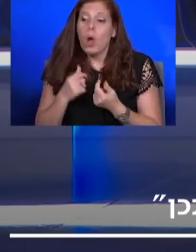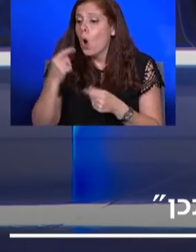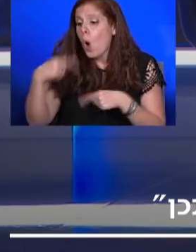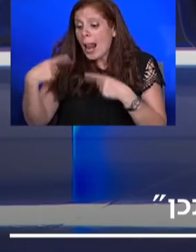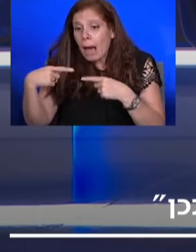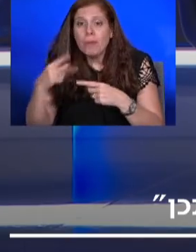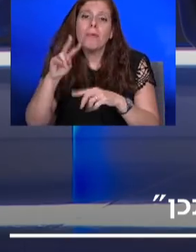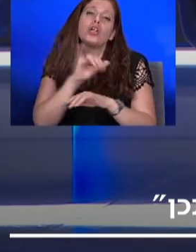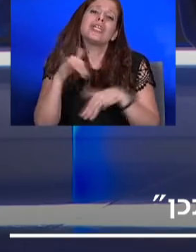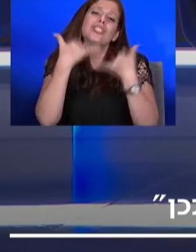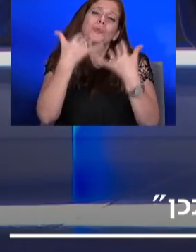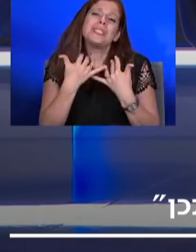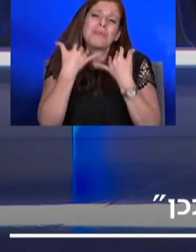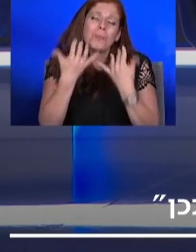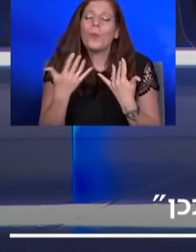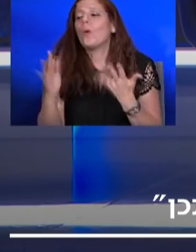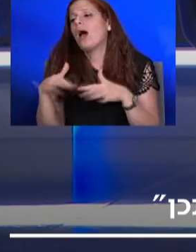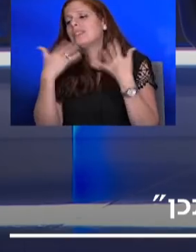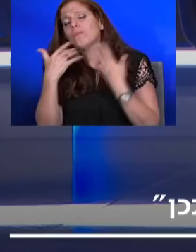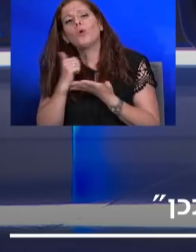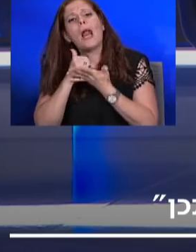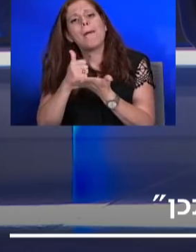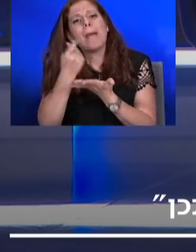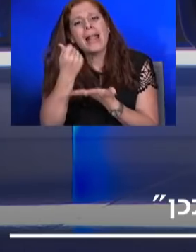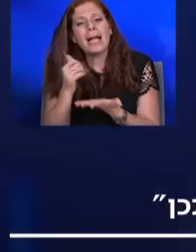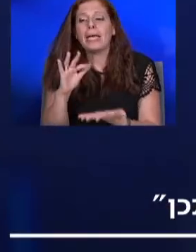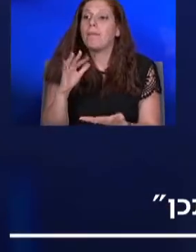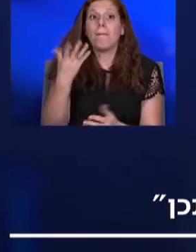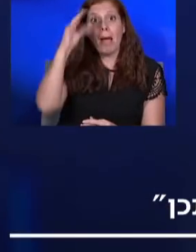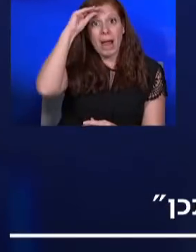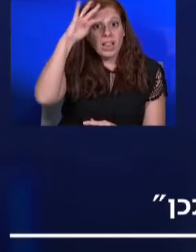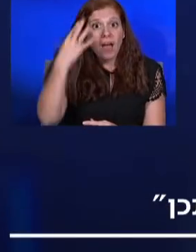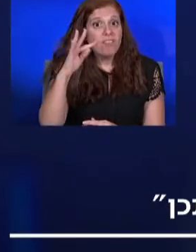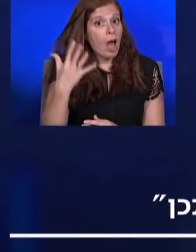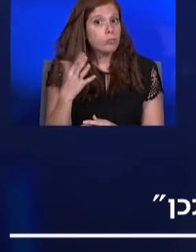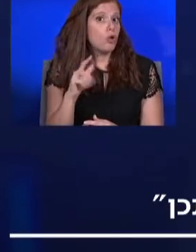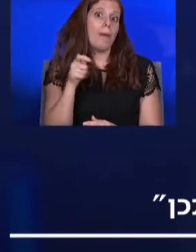הסיפור של המענקים, מה עם הילד הרביעי והחמישי, למה דווקא 3 ילדים, יש כל איזה מין